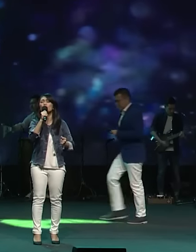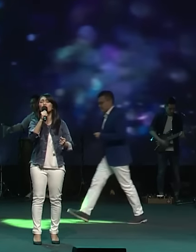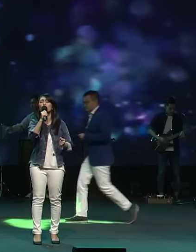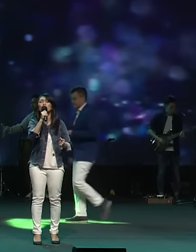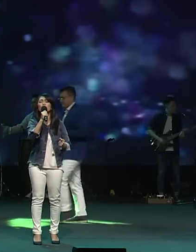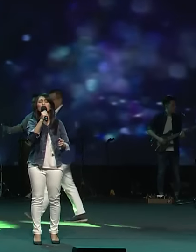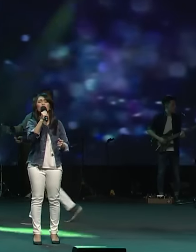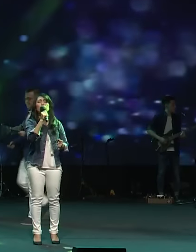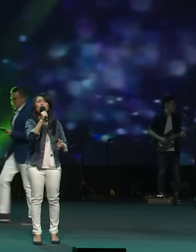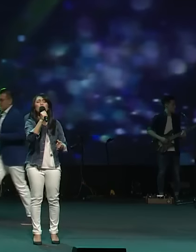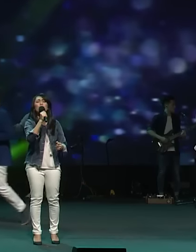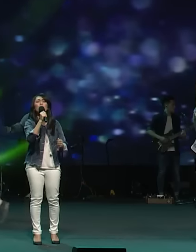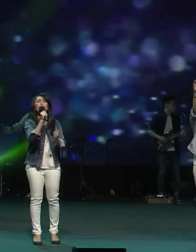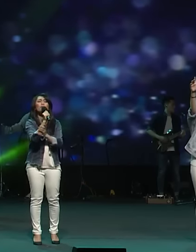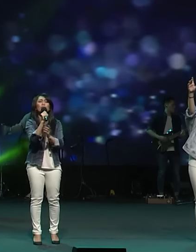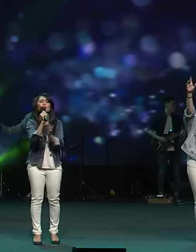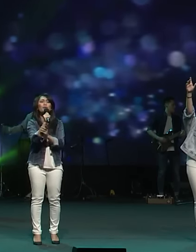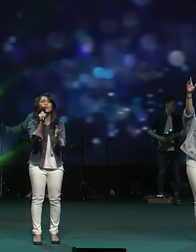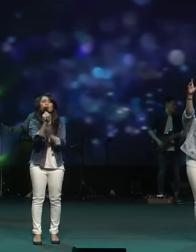janji-Mu.